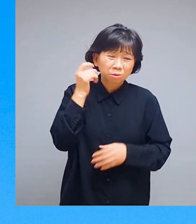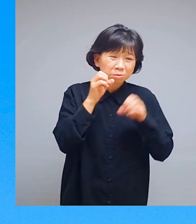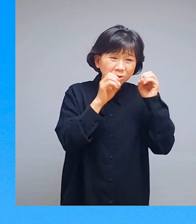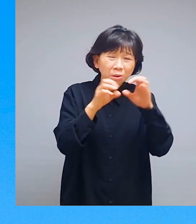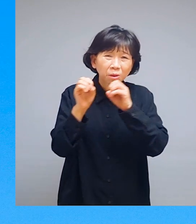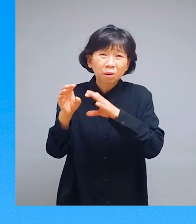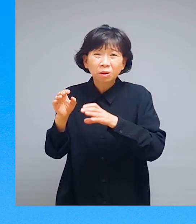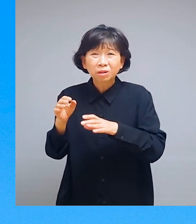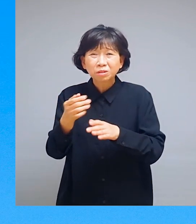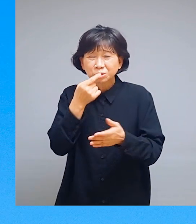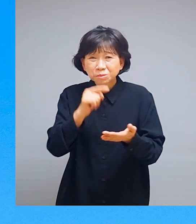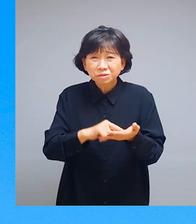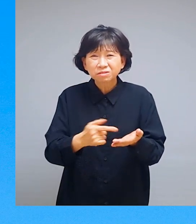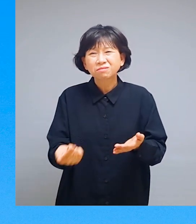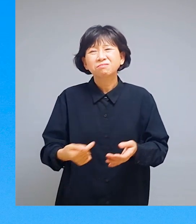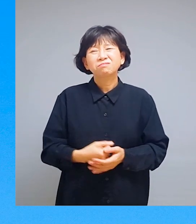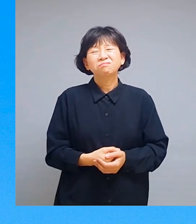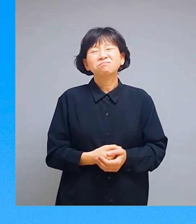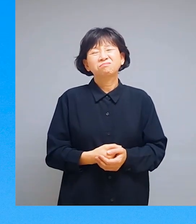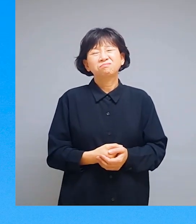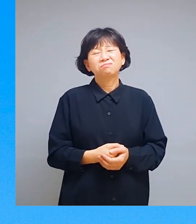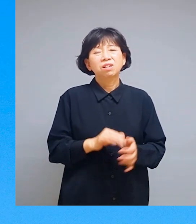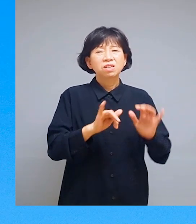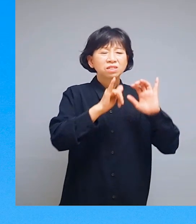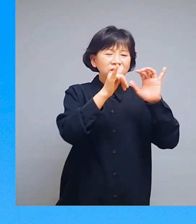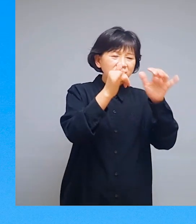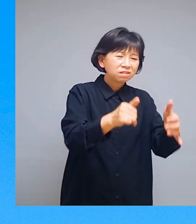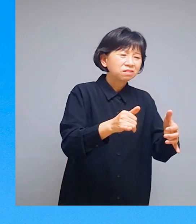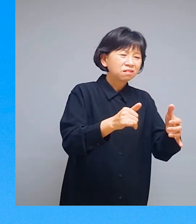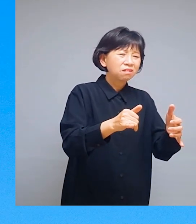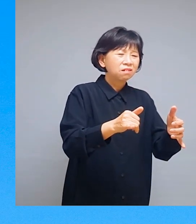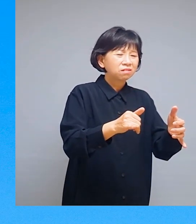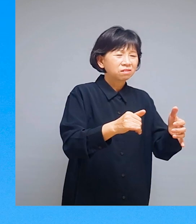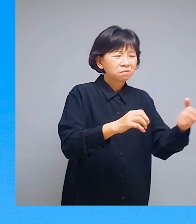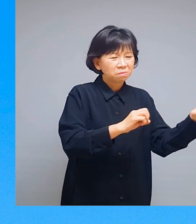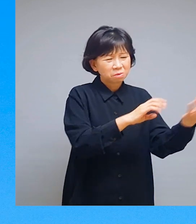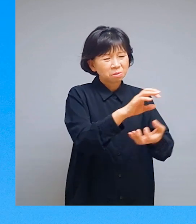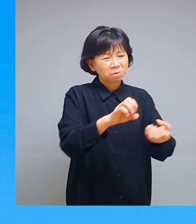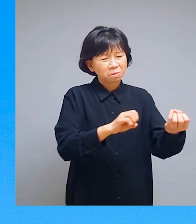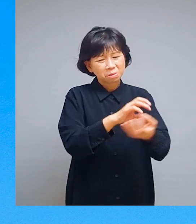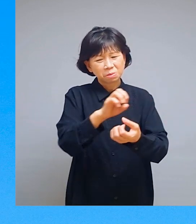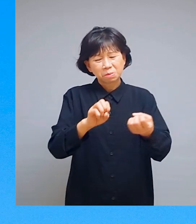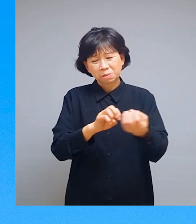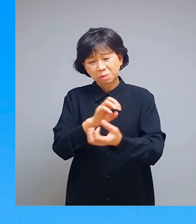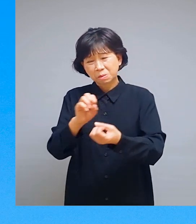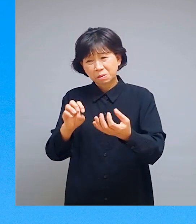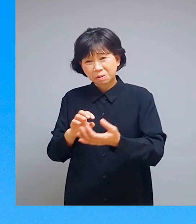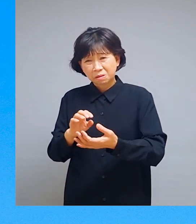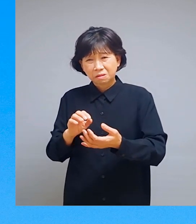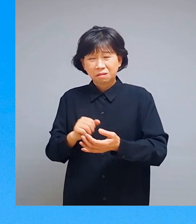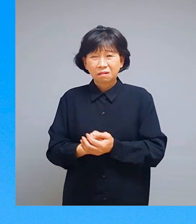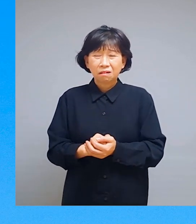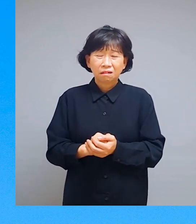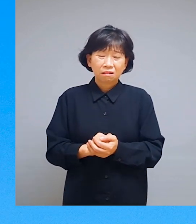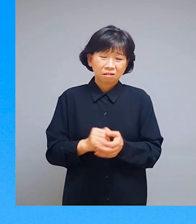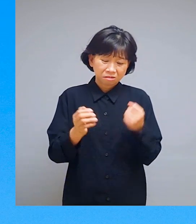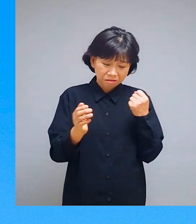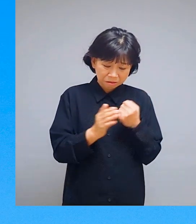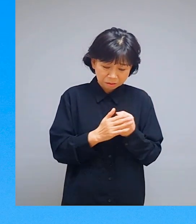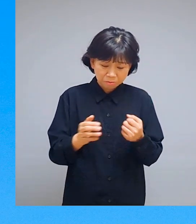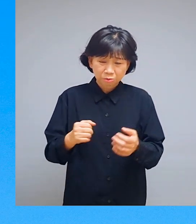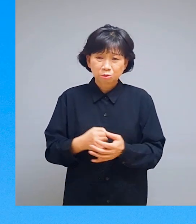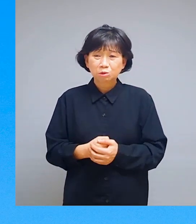사랑하는 성도 여러분, 세상에 여러 가지 갖가지 소음들이 있는데 여러분 그것